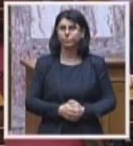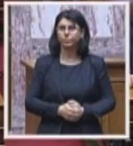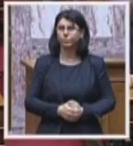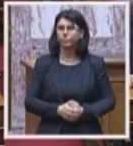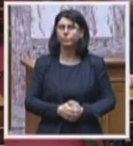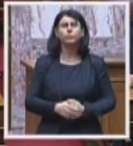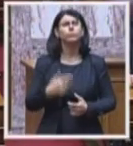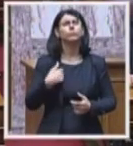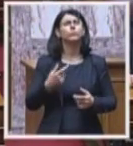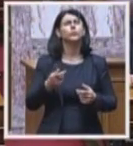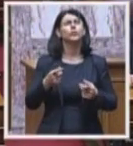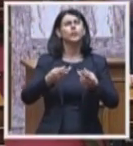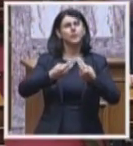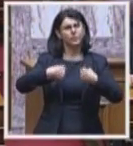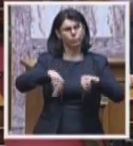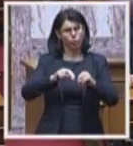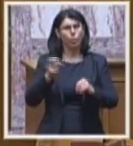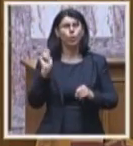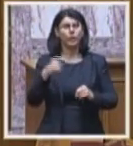Σας το είπα στο Συμβούλιο των Πολιτικών Αρχηγών.